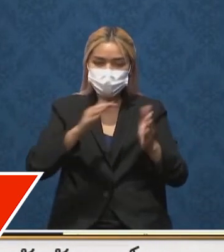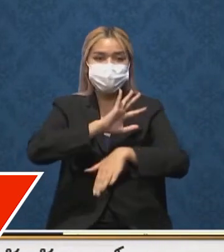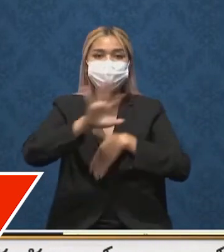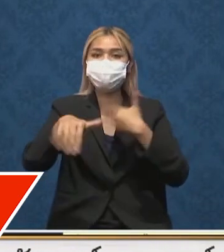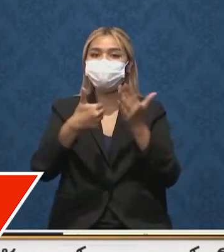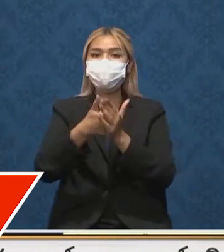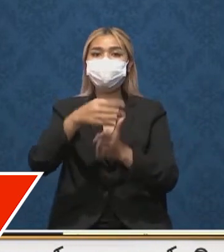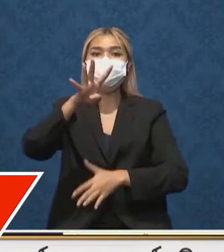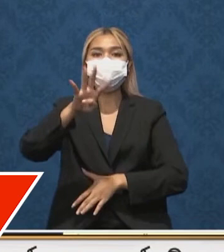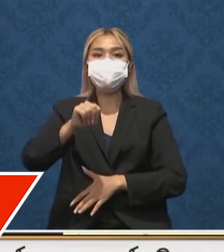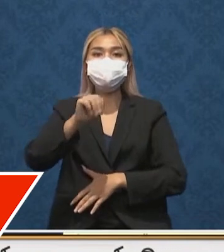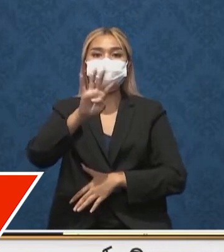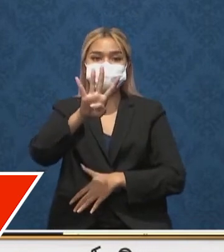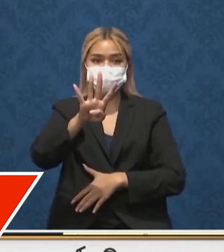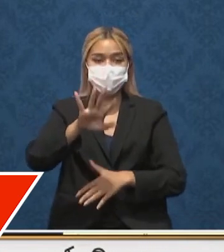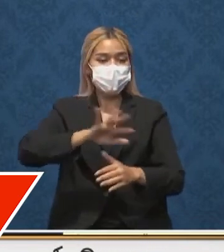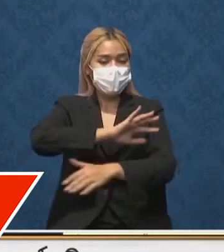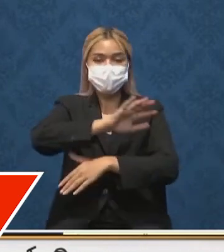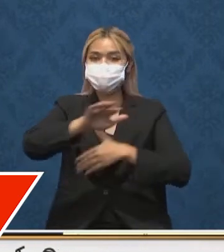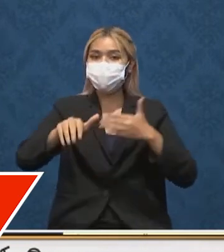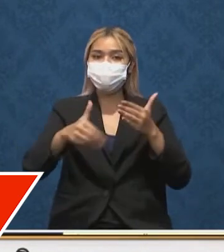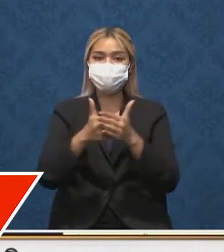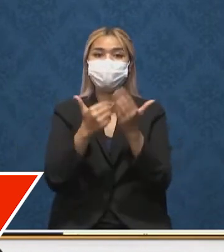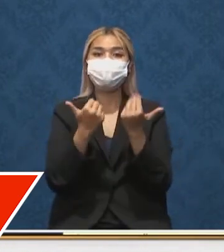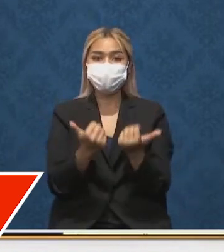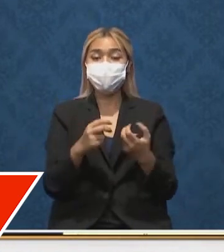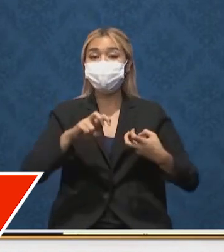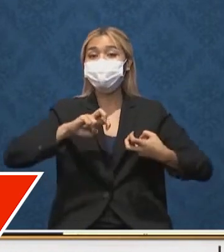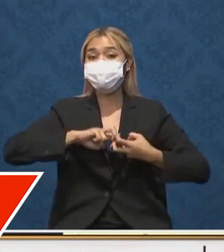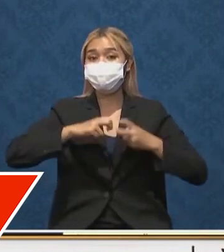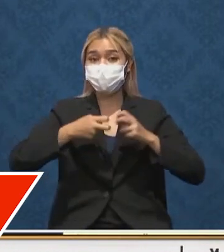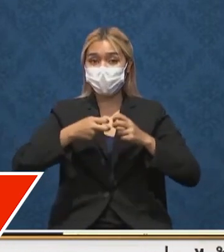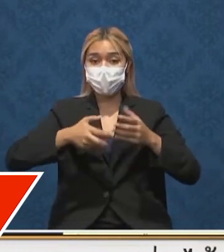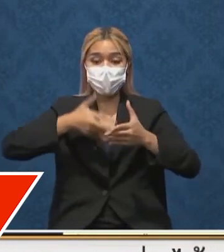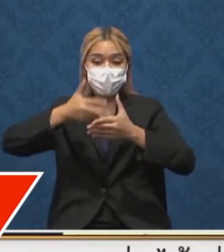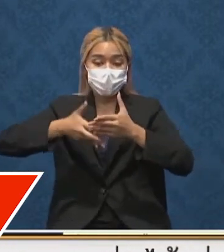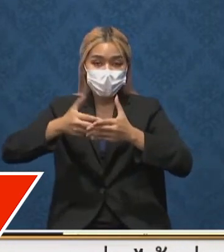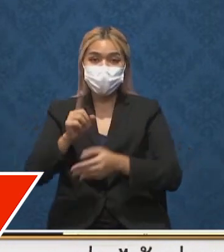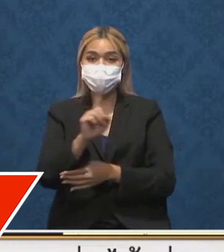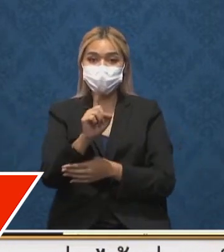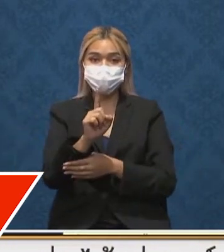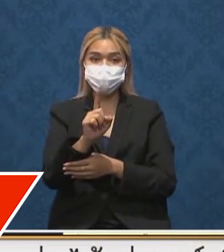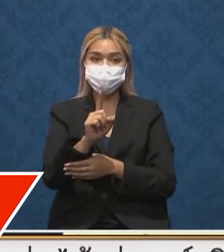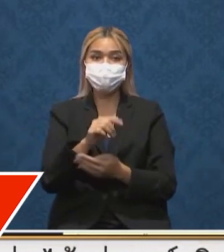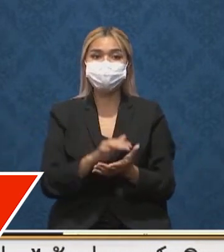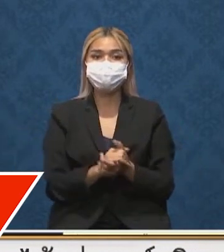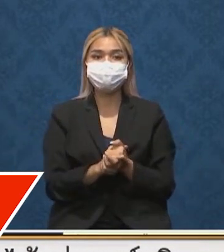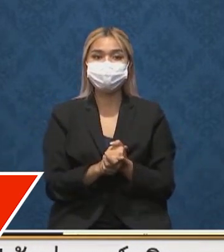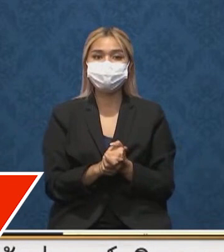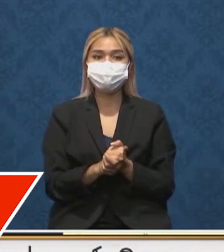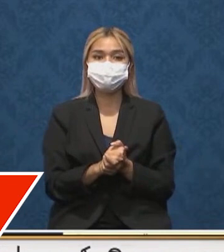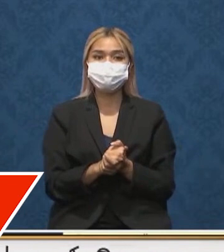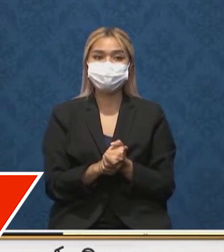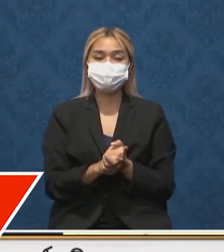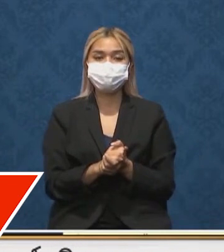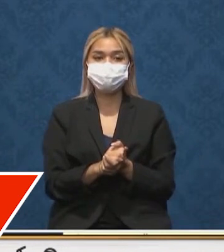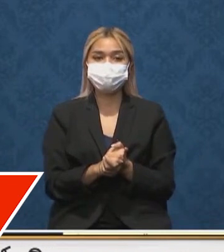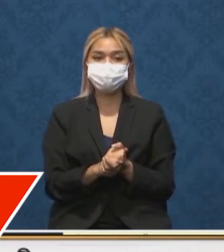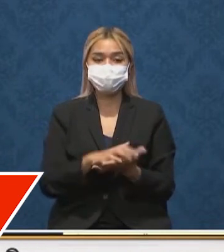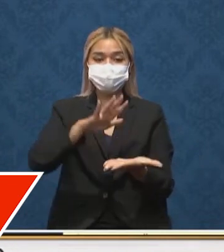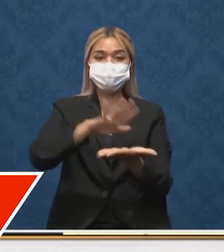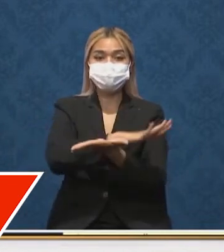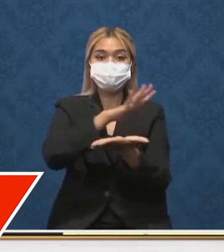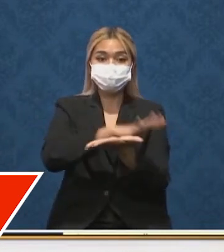แล้วเกือบทั้งหมดปรากฏว่าเป็นหนังสือรับรองการทำหนังสือสค